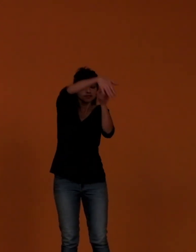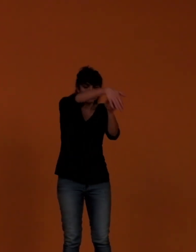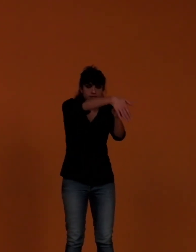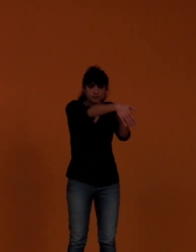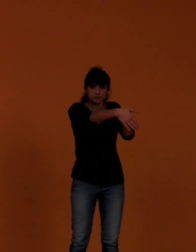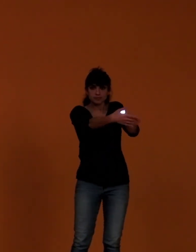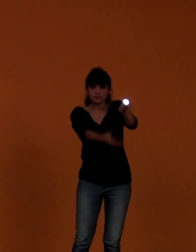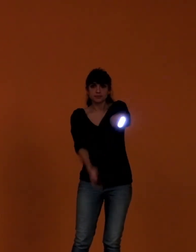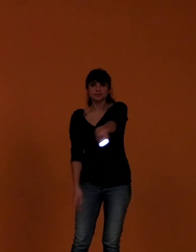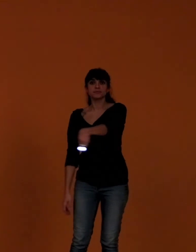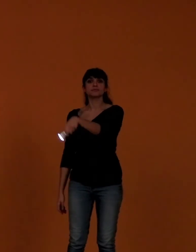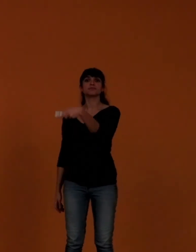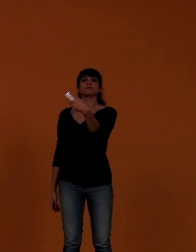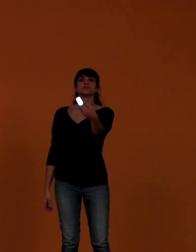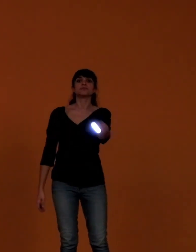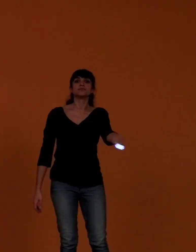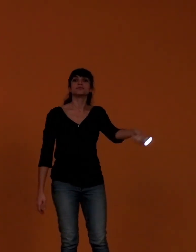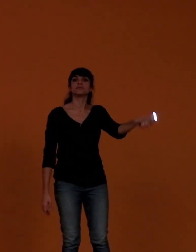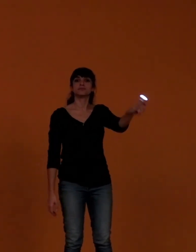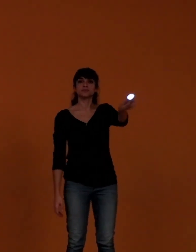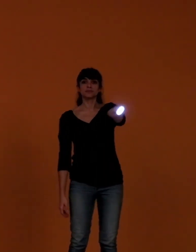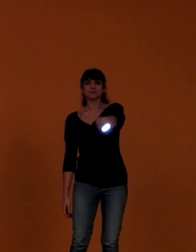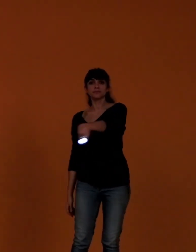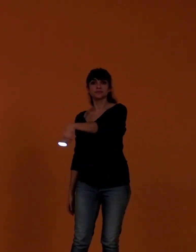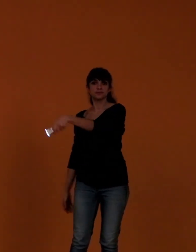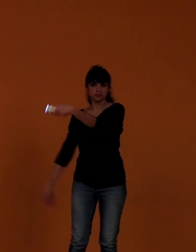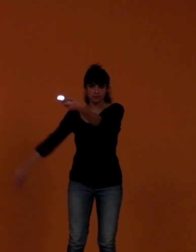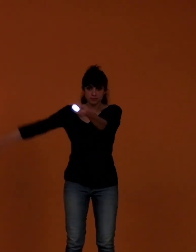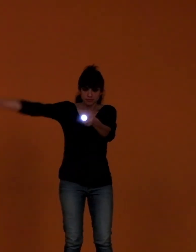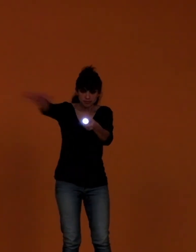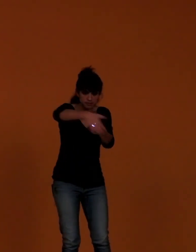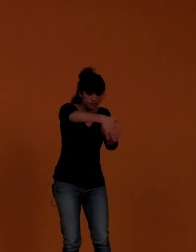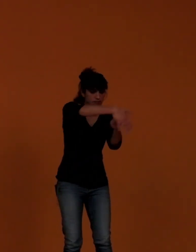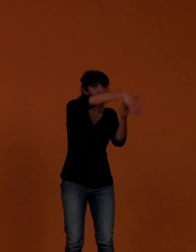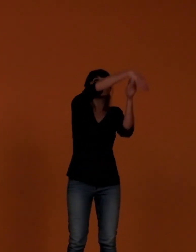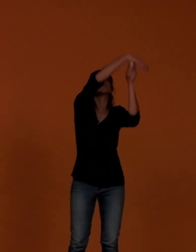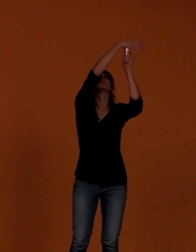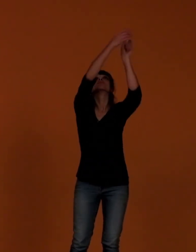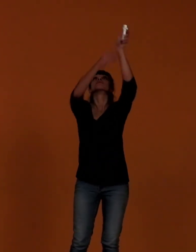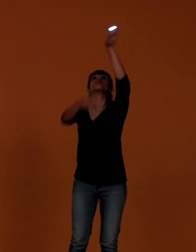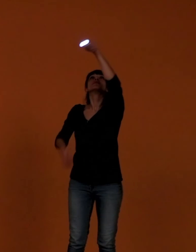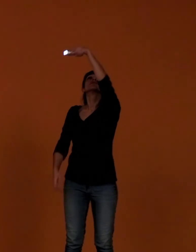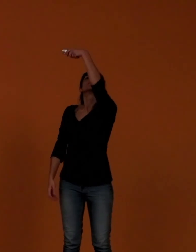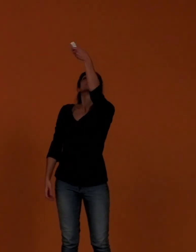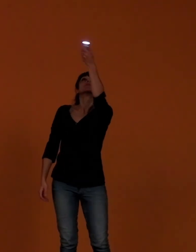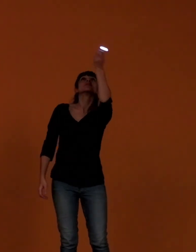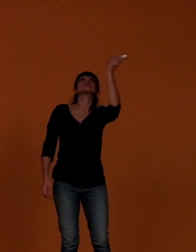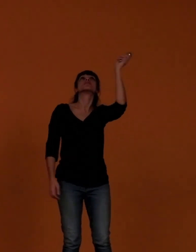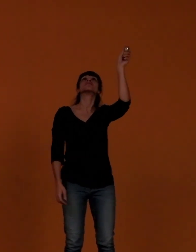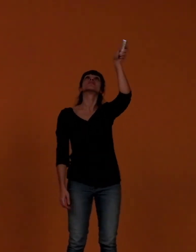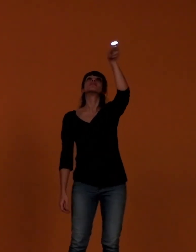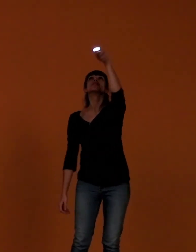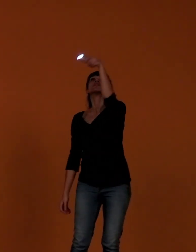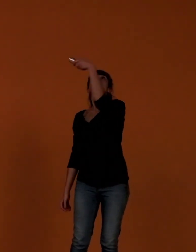Bona nit, ja és l'hora d'anar a dormir. Bona nit, no tinguis por que